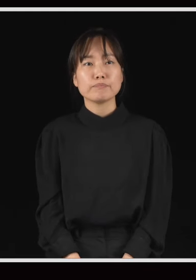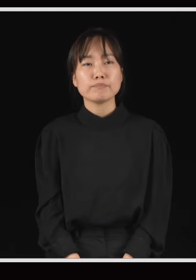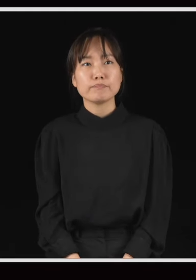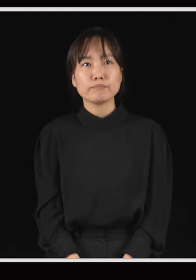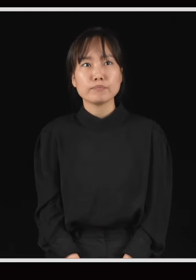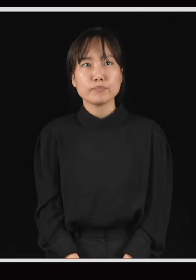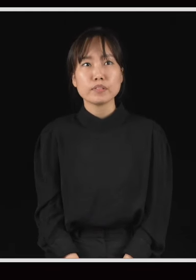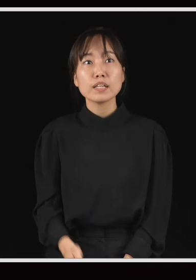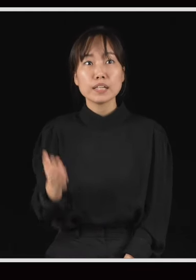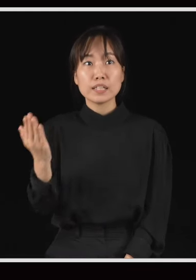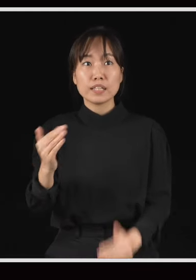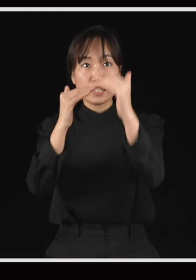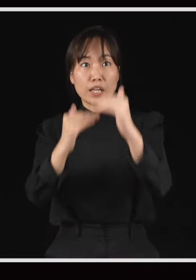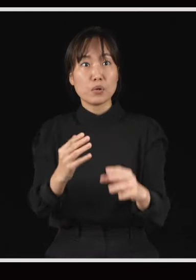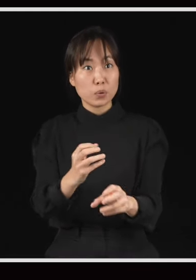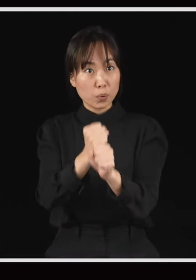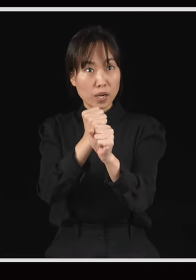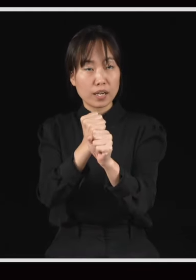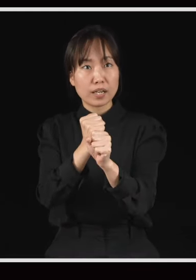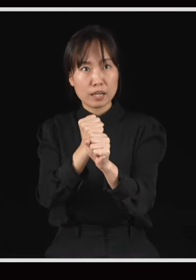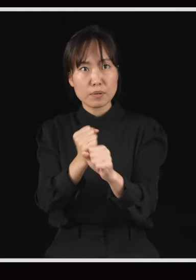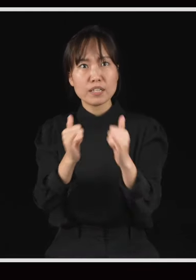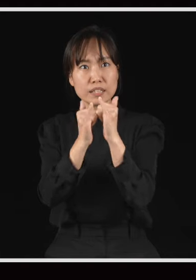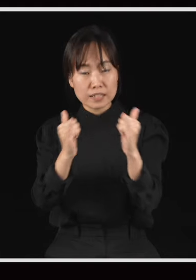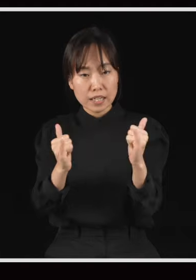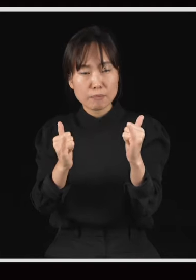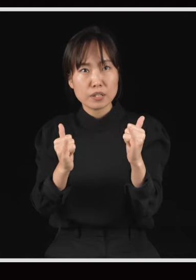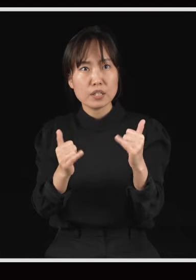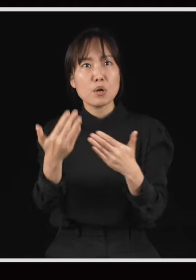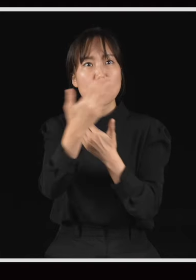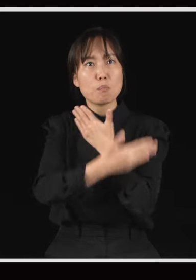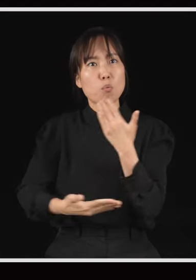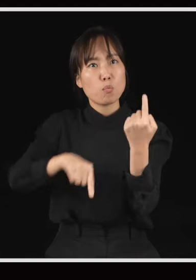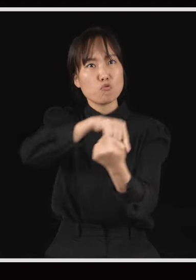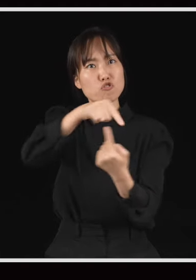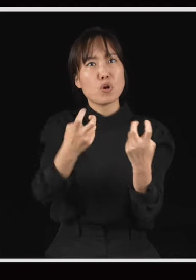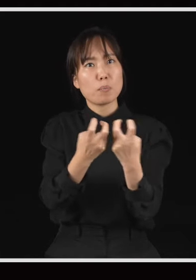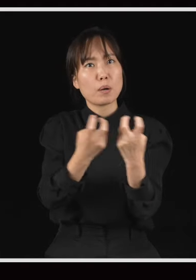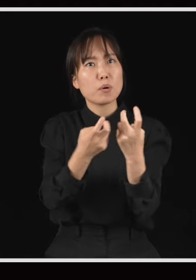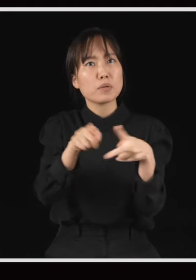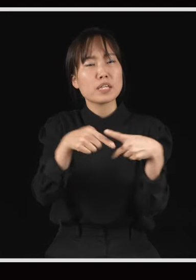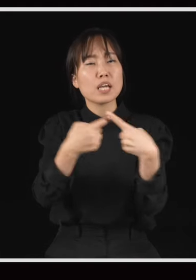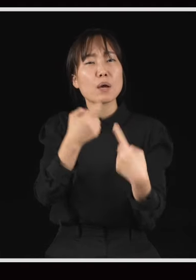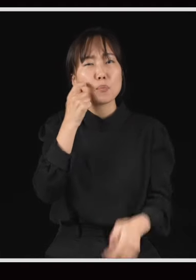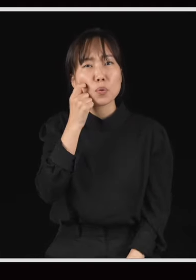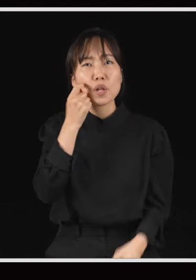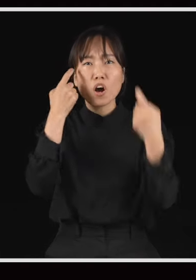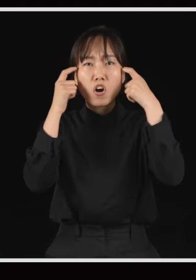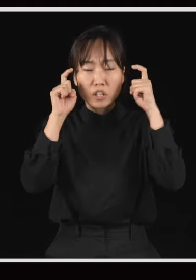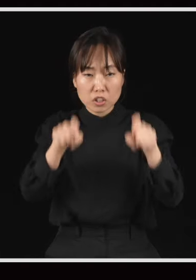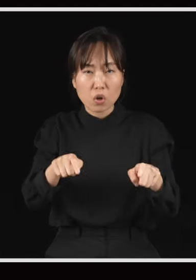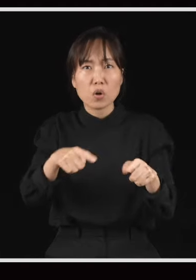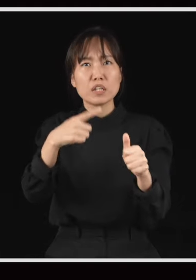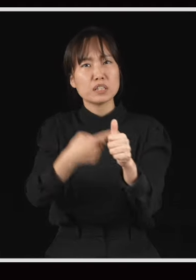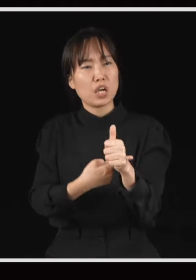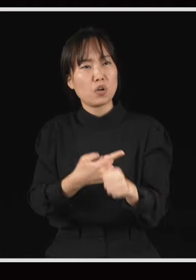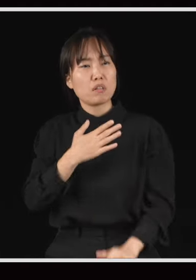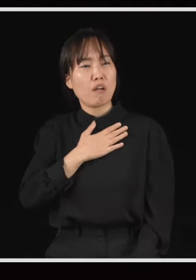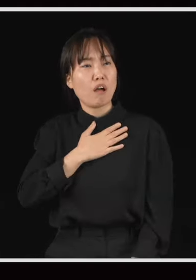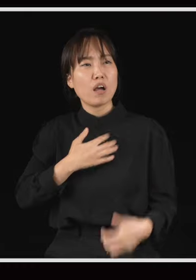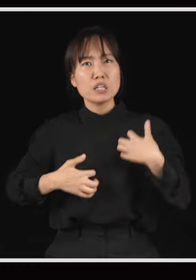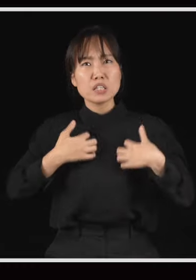결국에는 맨 처음에 말씀드린 인간의 원리를 이해하지 못해서 발생하는 어리석음이 있습니다. 그래서 내가 더 즐거운 것을 많이 추구하게 되면